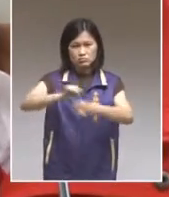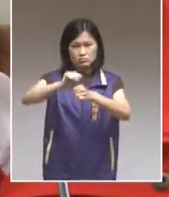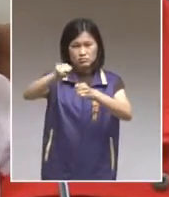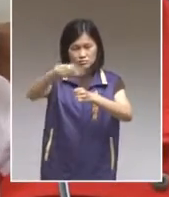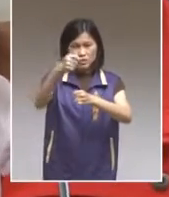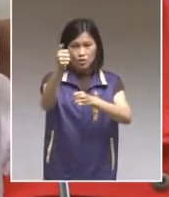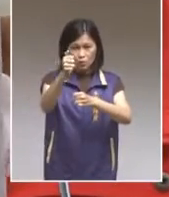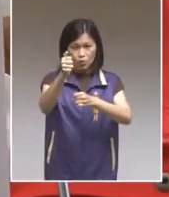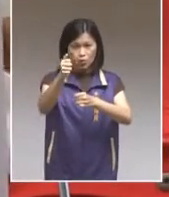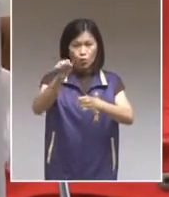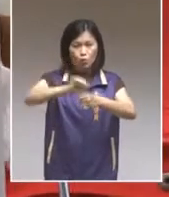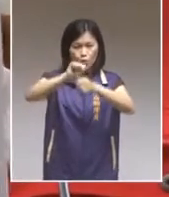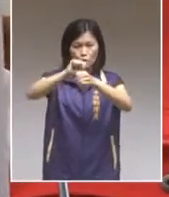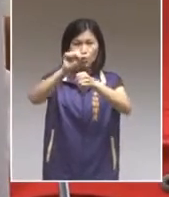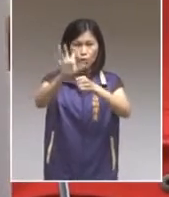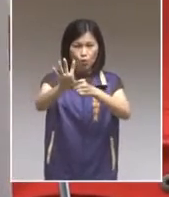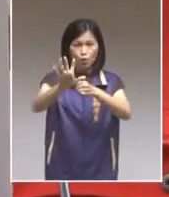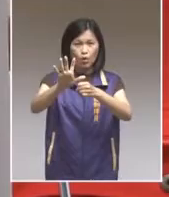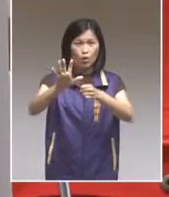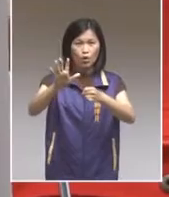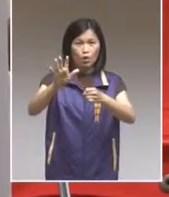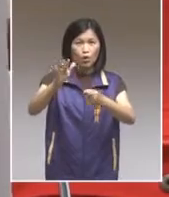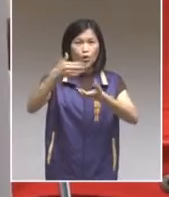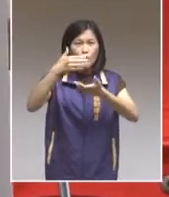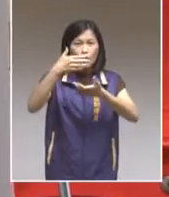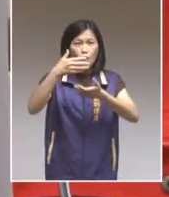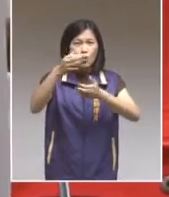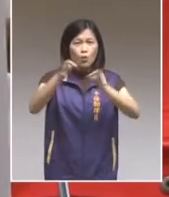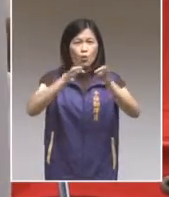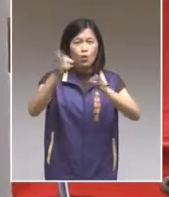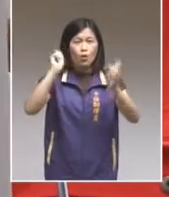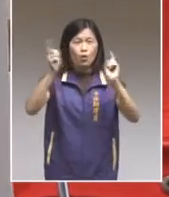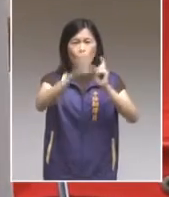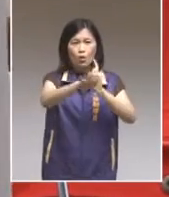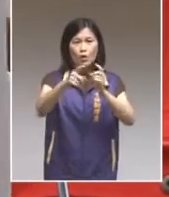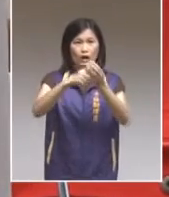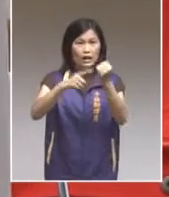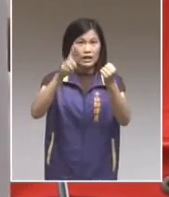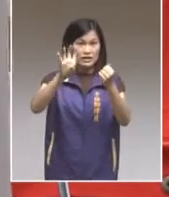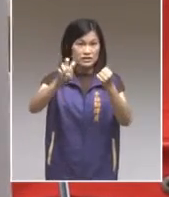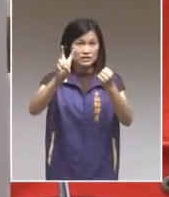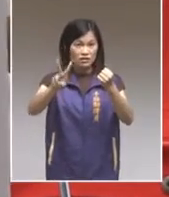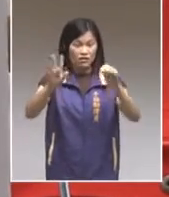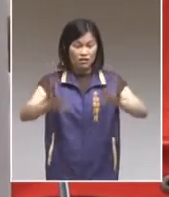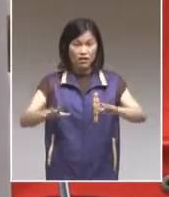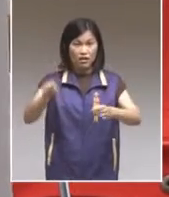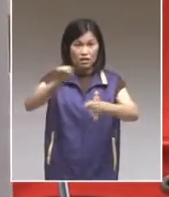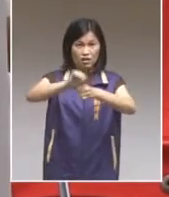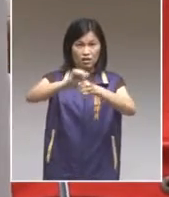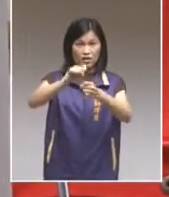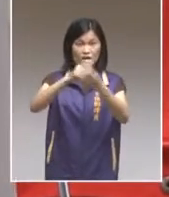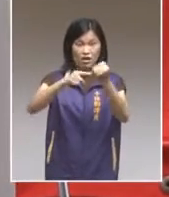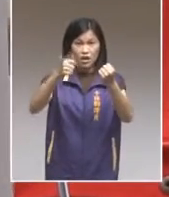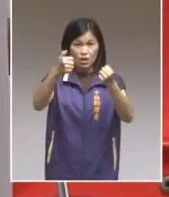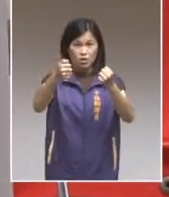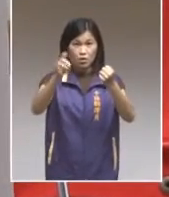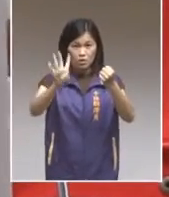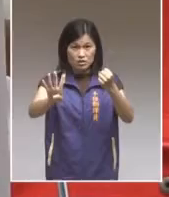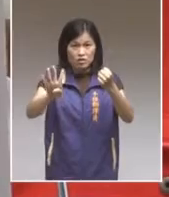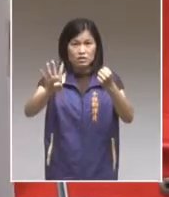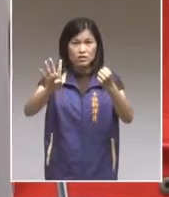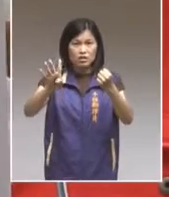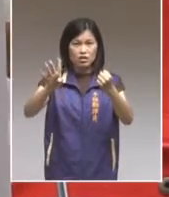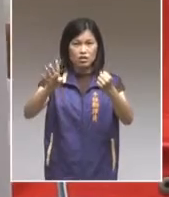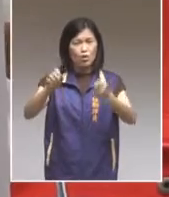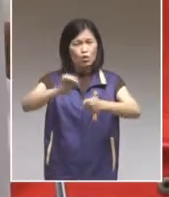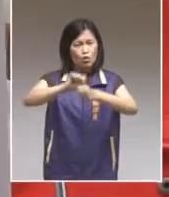例，有增加。那餐饮娱乐场所，原来是42例，那今天增加到54例，这个也